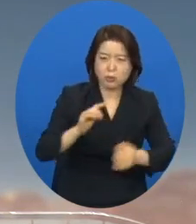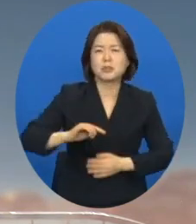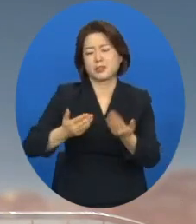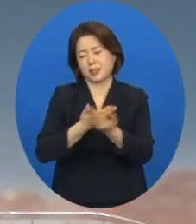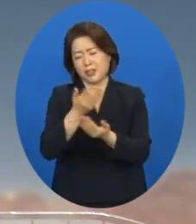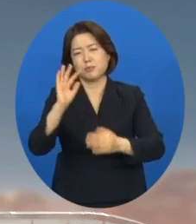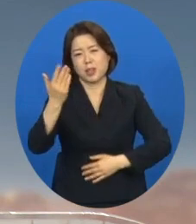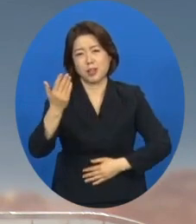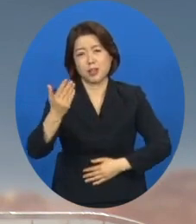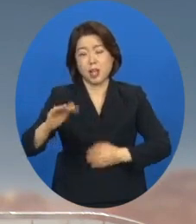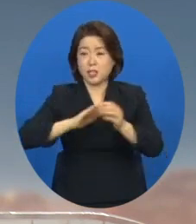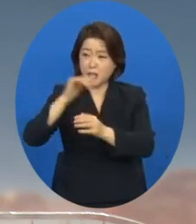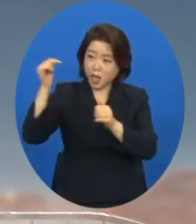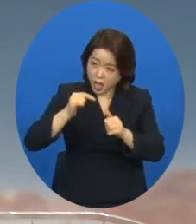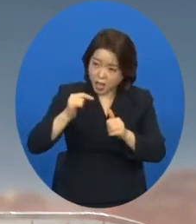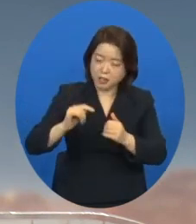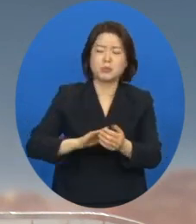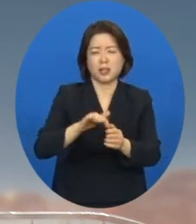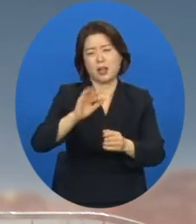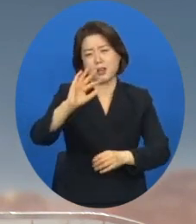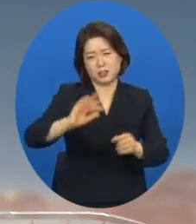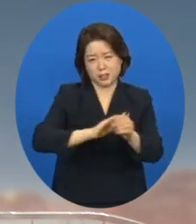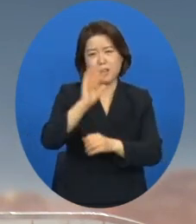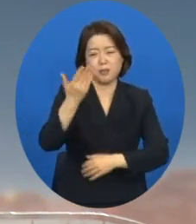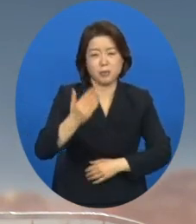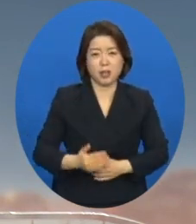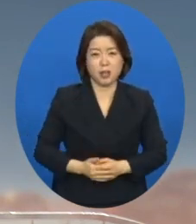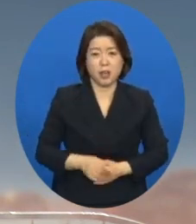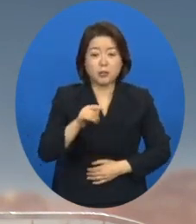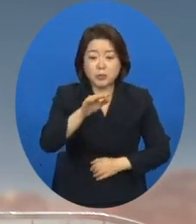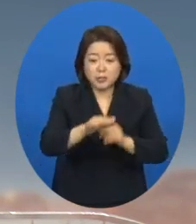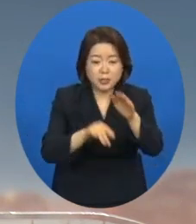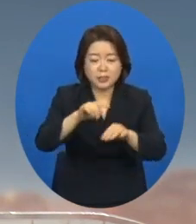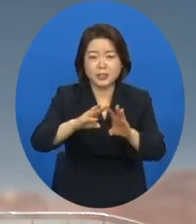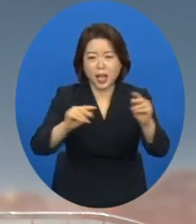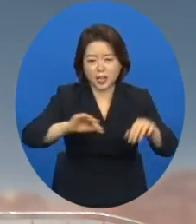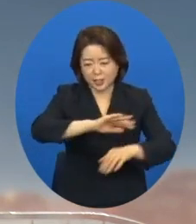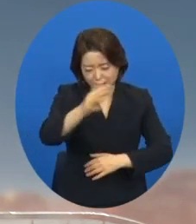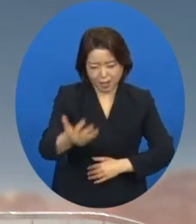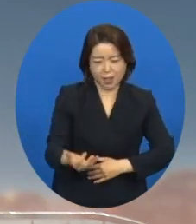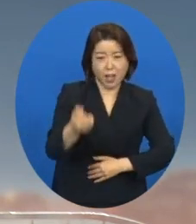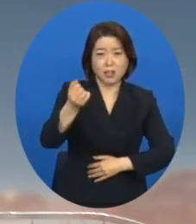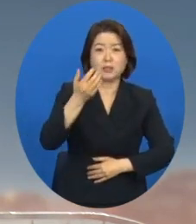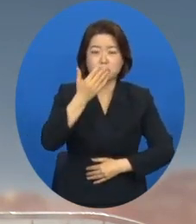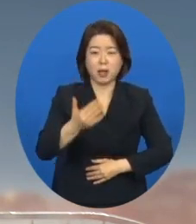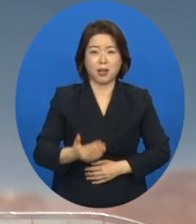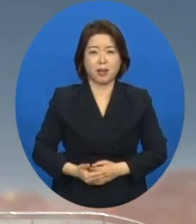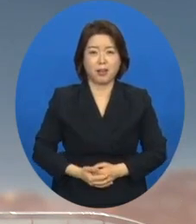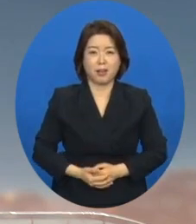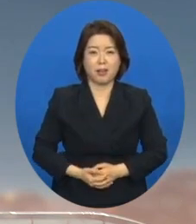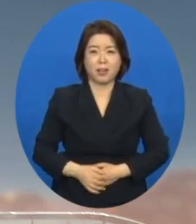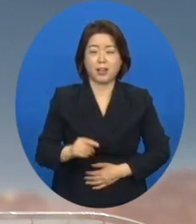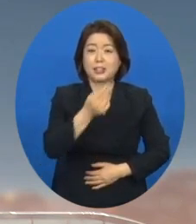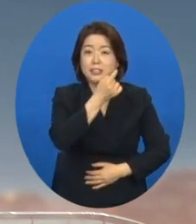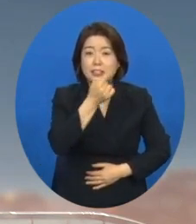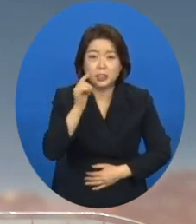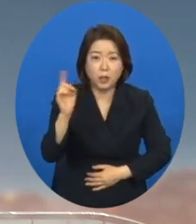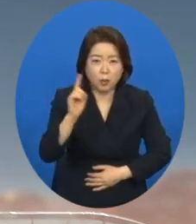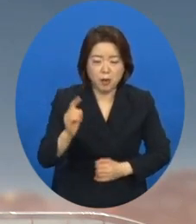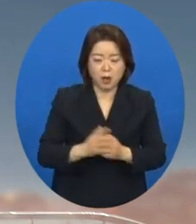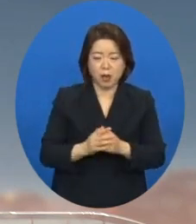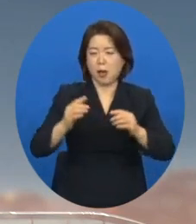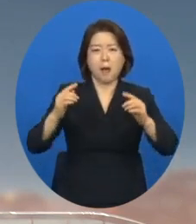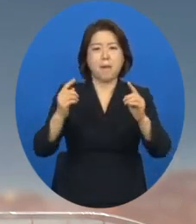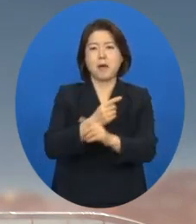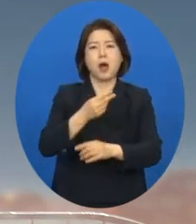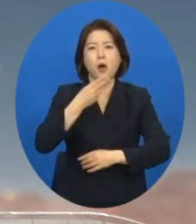그냥 사랑하면 그 주어진 땅이 너희 것이 될 것이라고 말씀을 하시는 것입니다. 그 근거 변치 않는 약속이